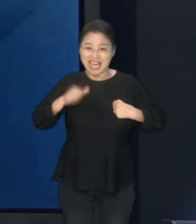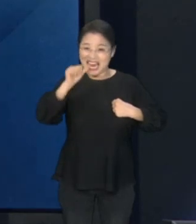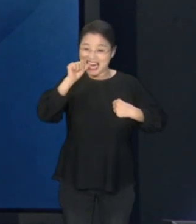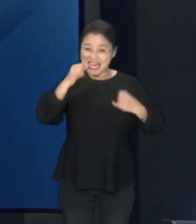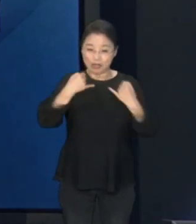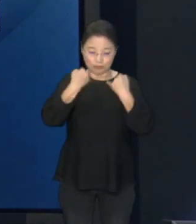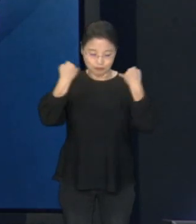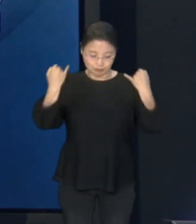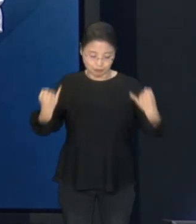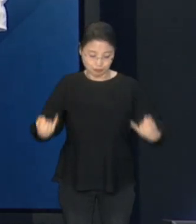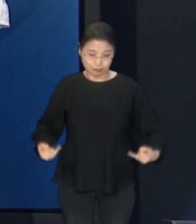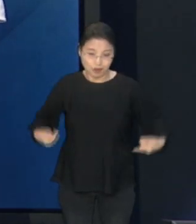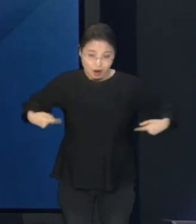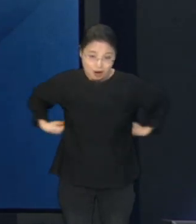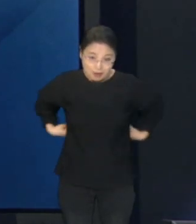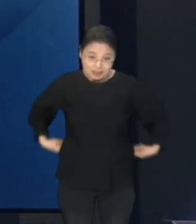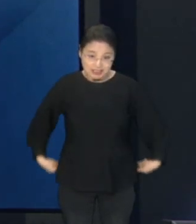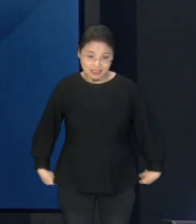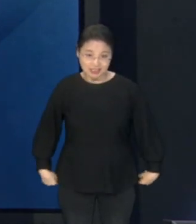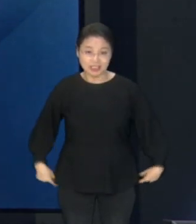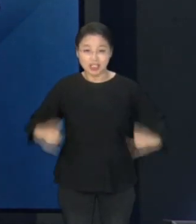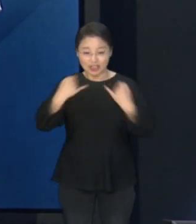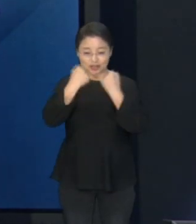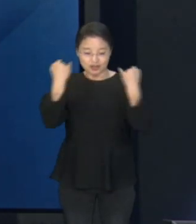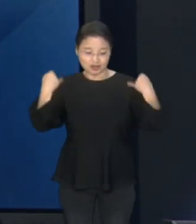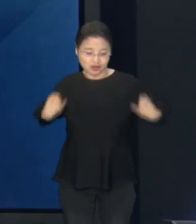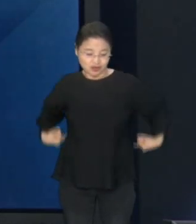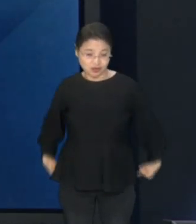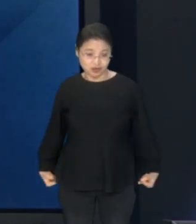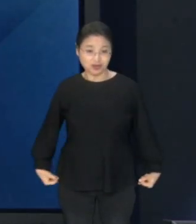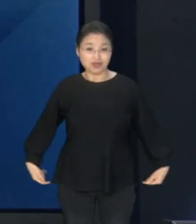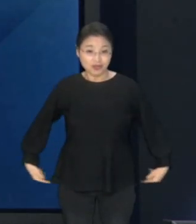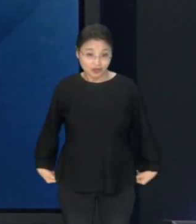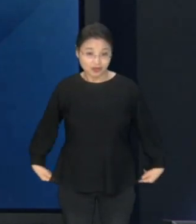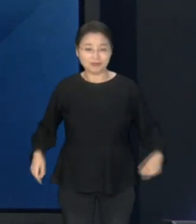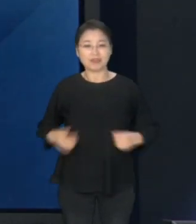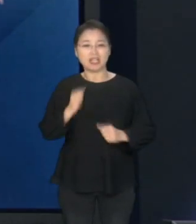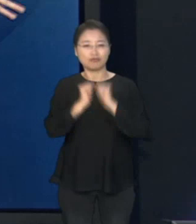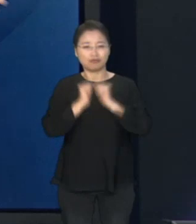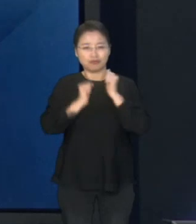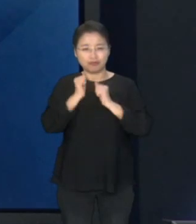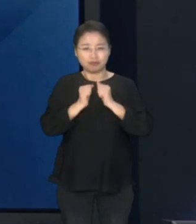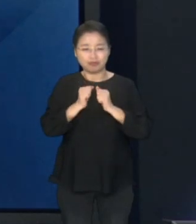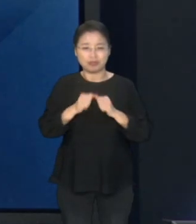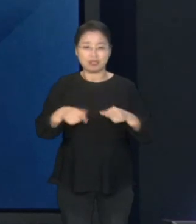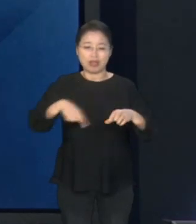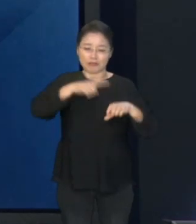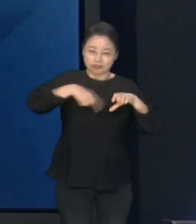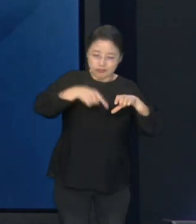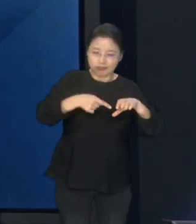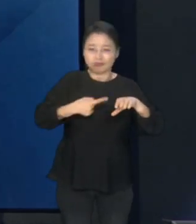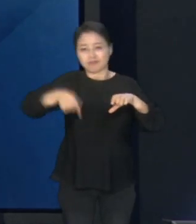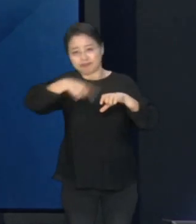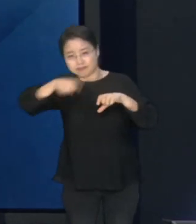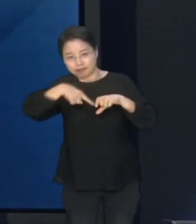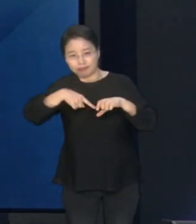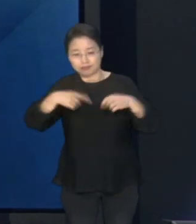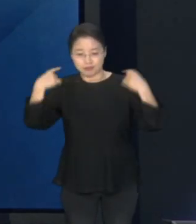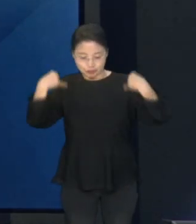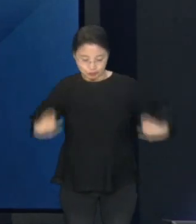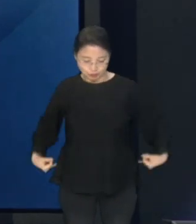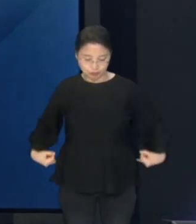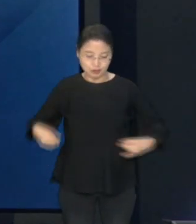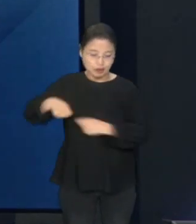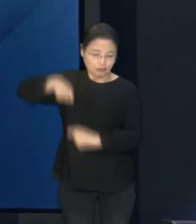금속줄이 허벅지까지 연결돼 있습니다. 구동기가 마치 실타래를 감고 풀듯이 줄을